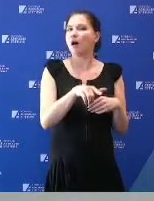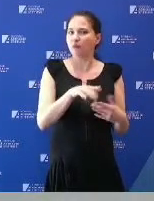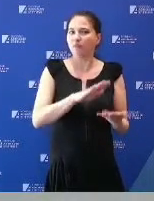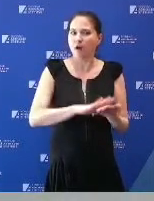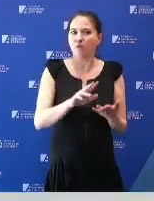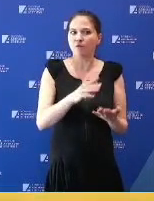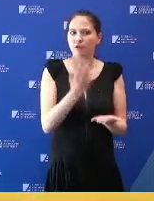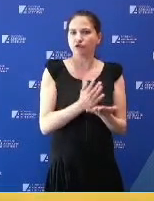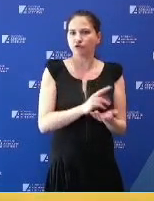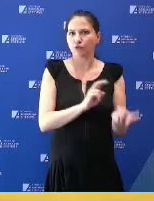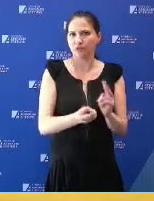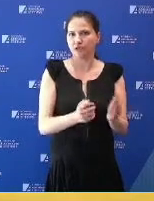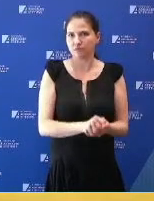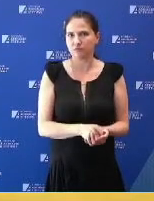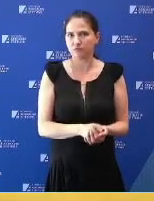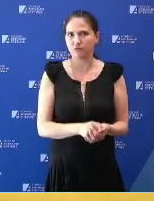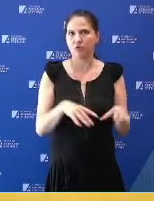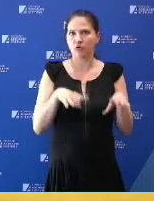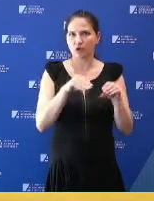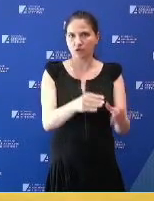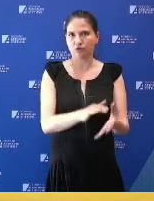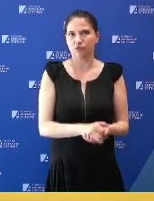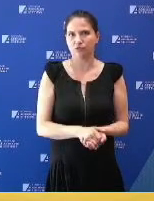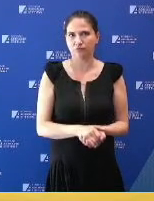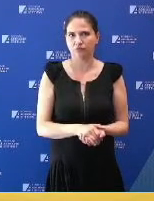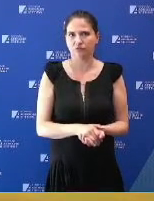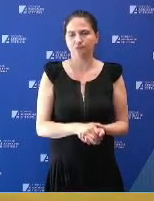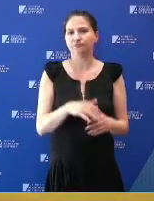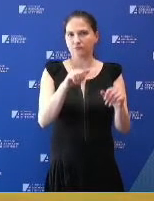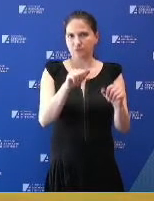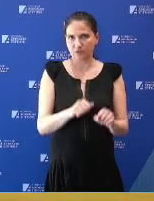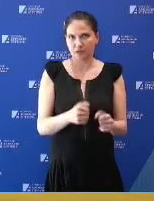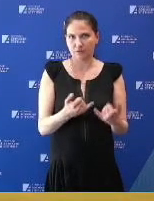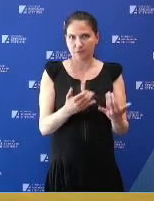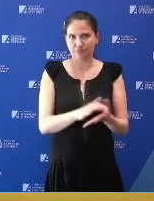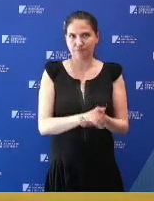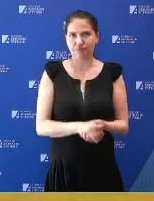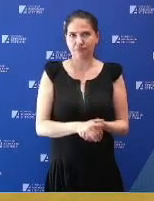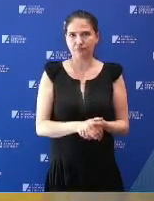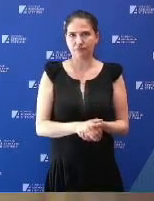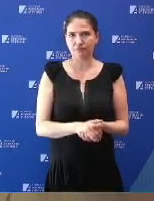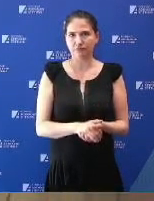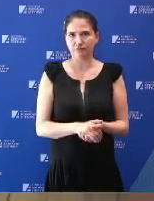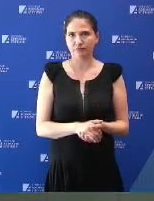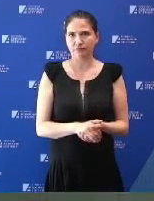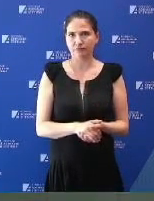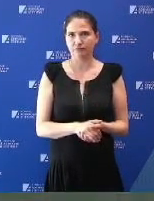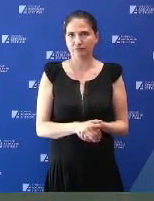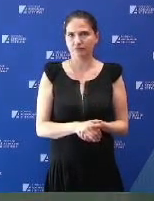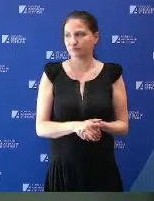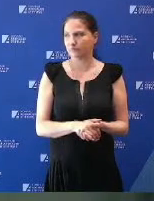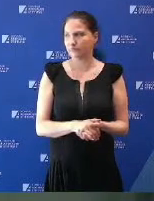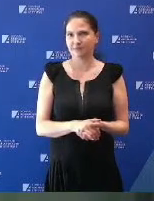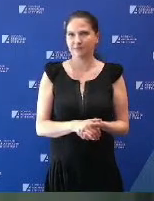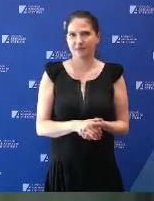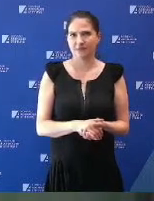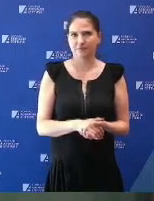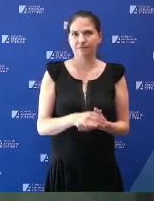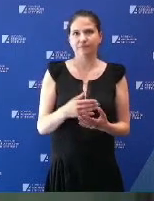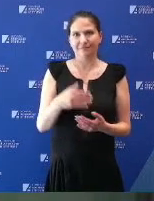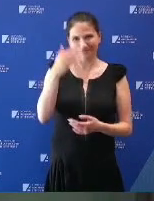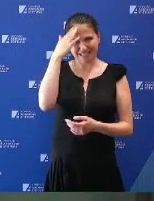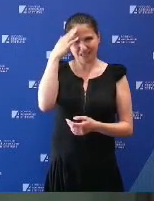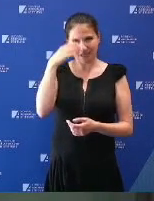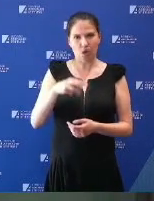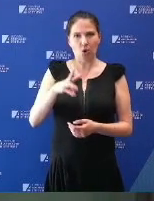und nutzen werden. Wir werden diese Technologien nutzen. Und jetzt, los. Wenn Sie die We Bear Bears